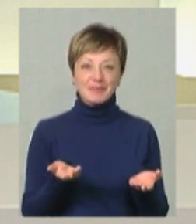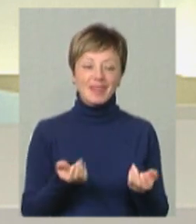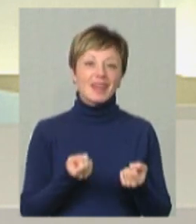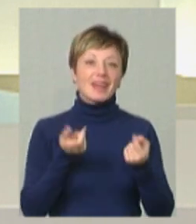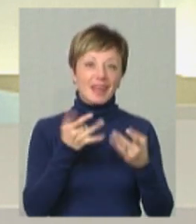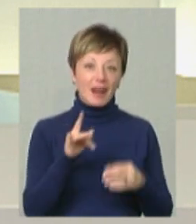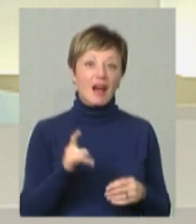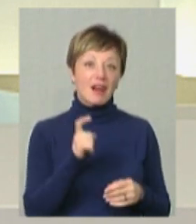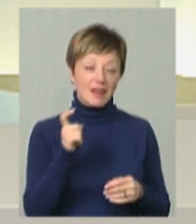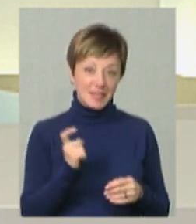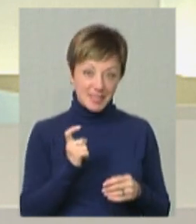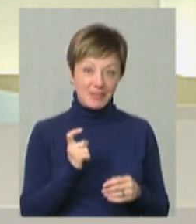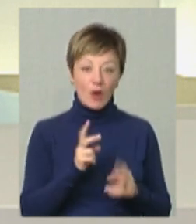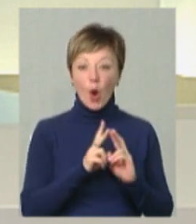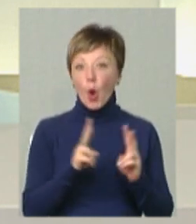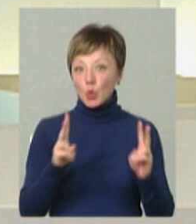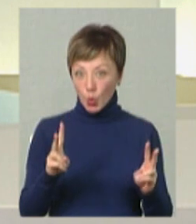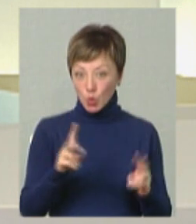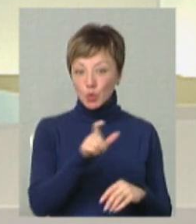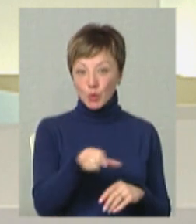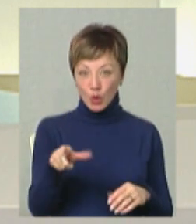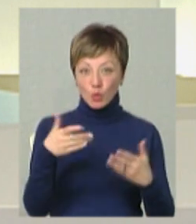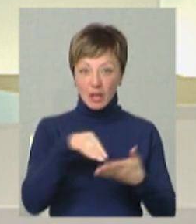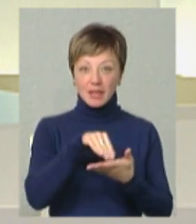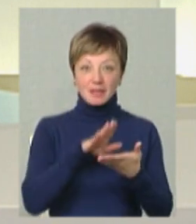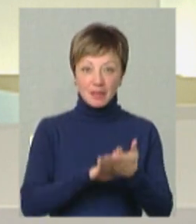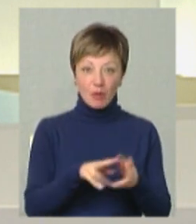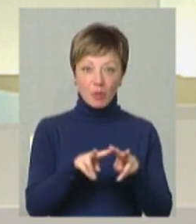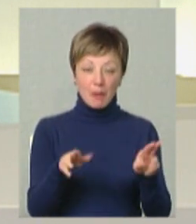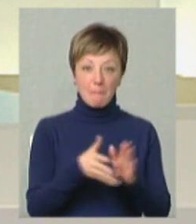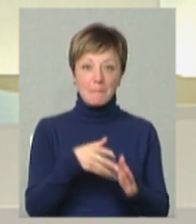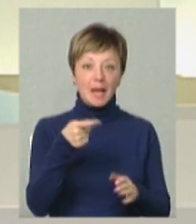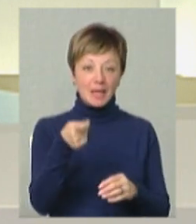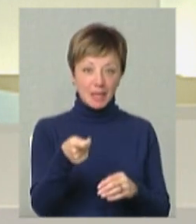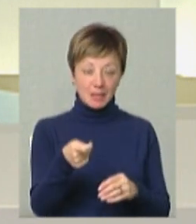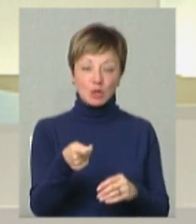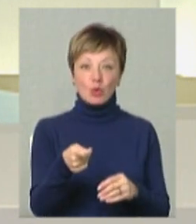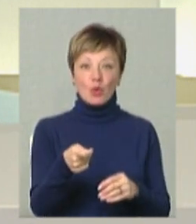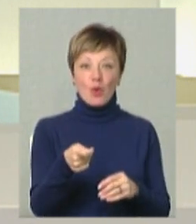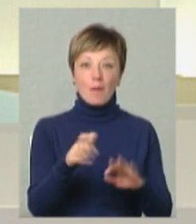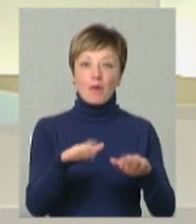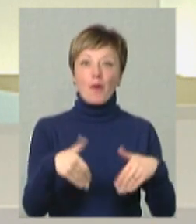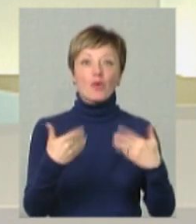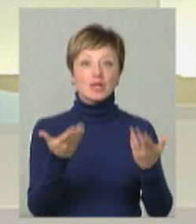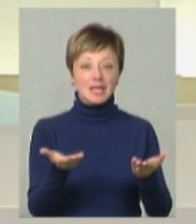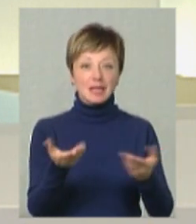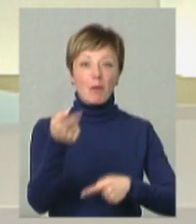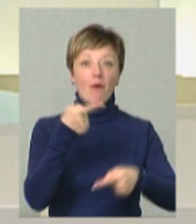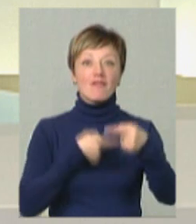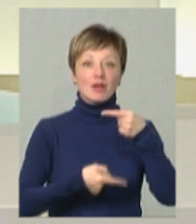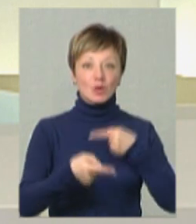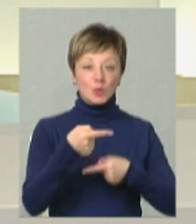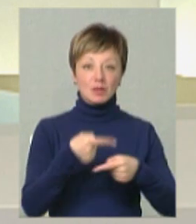кілька разів хтось із хмельничан вже реєстрував подібну петицію, пропонуючи так повернутися